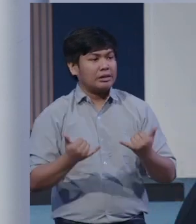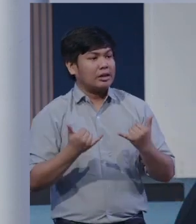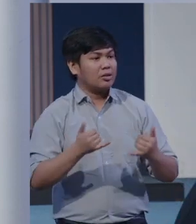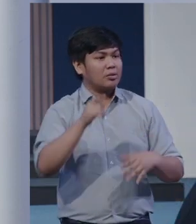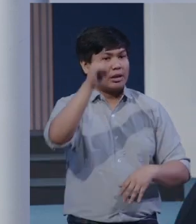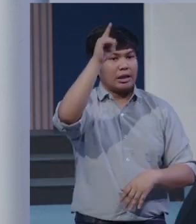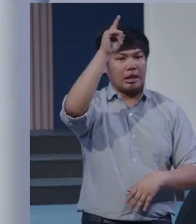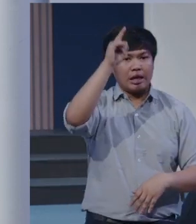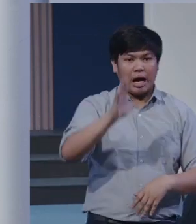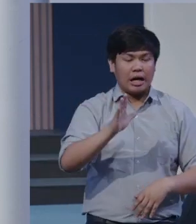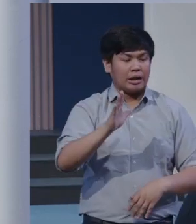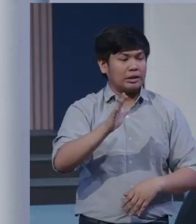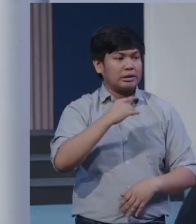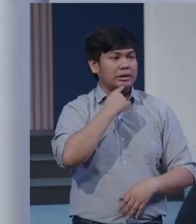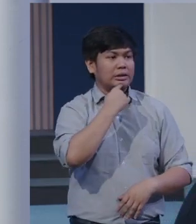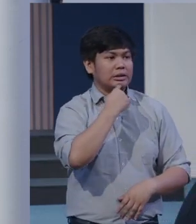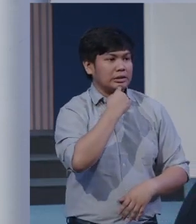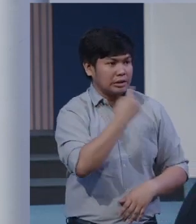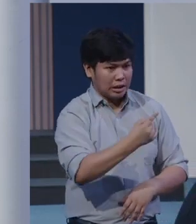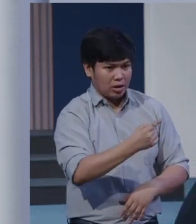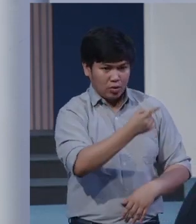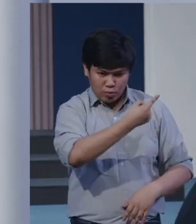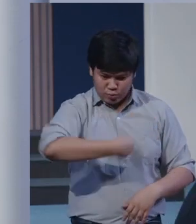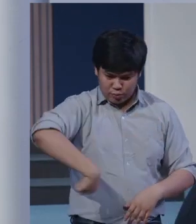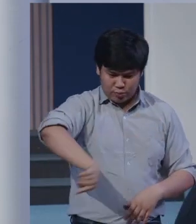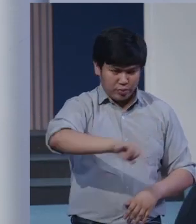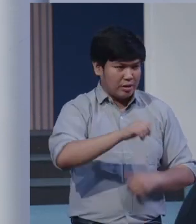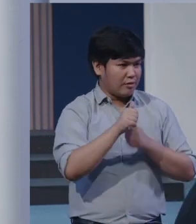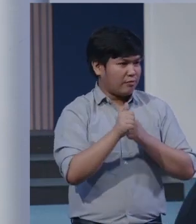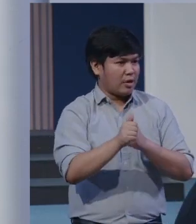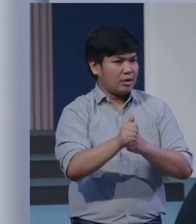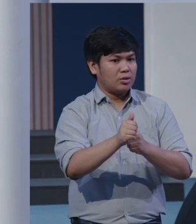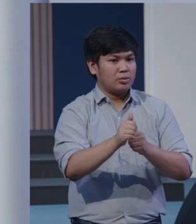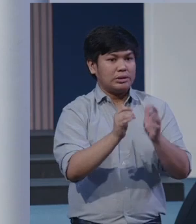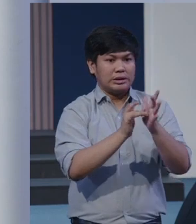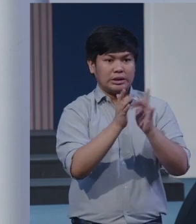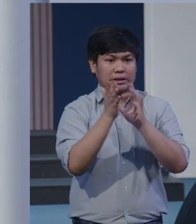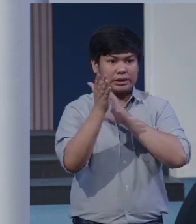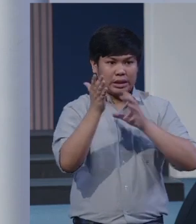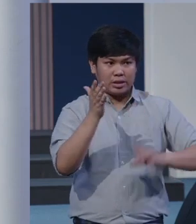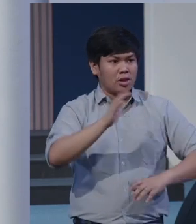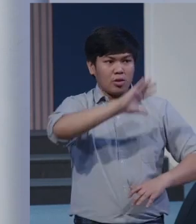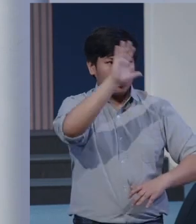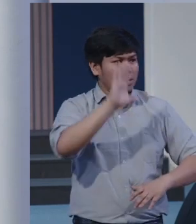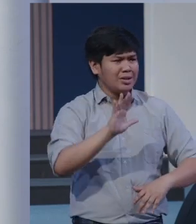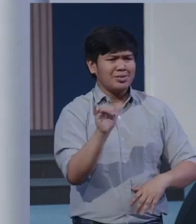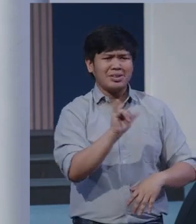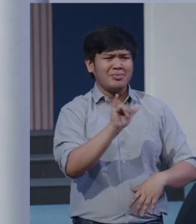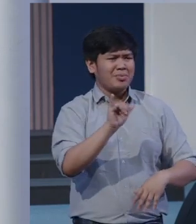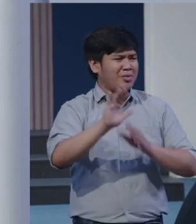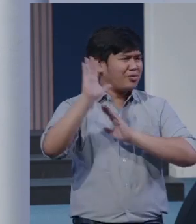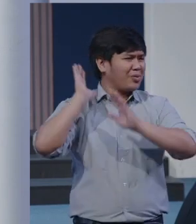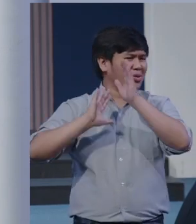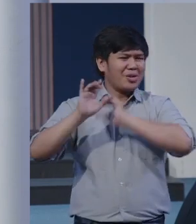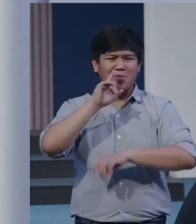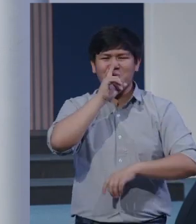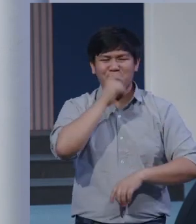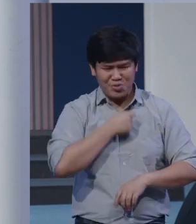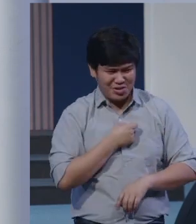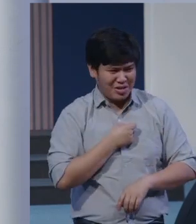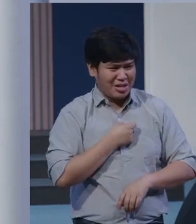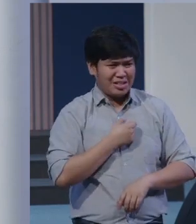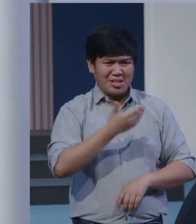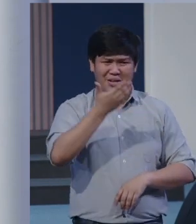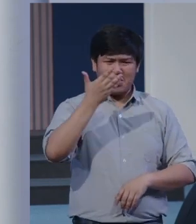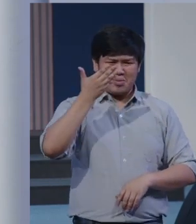hindi na tayo dapat mag-asal na parang mga bata No na hindi nakakaalam ng